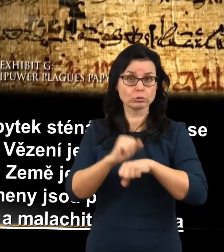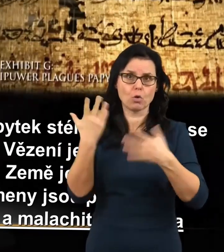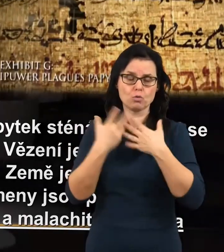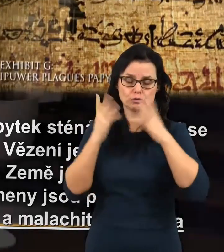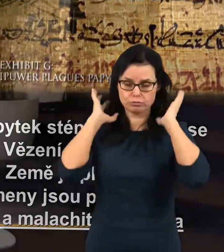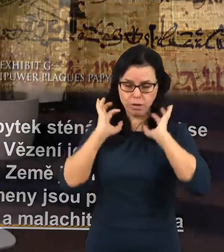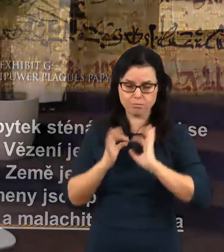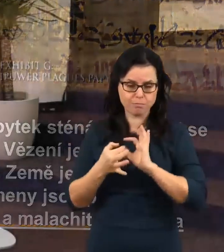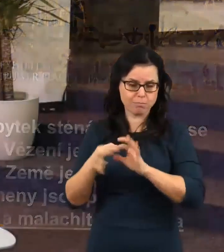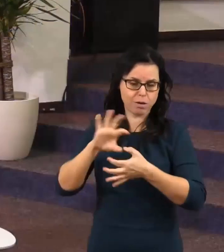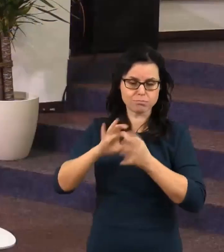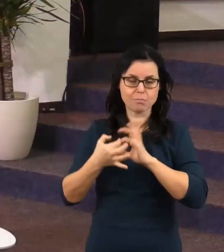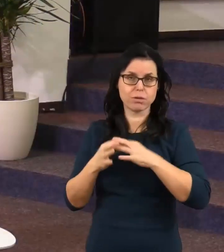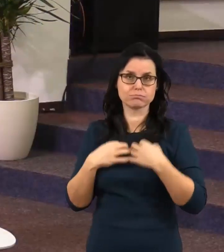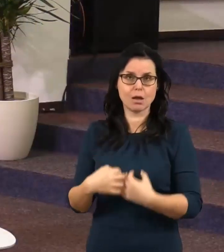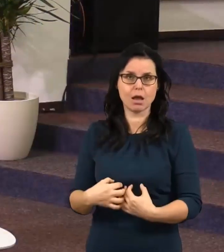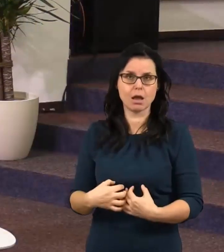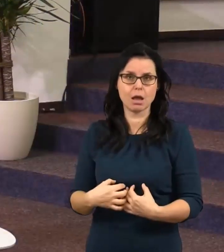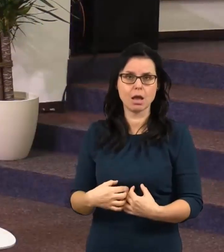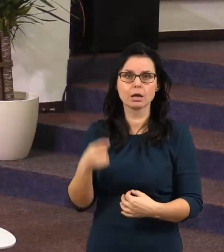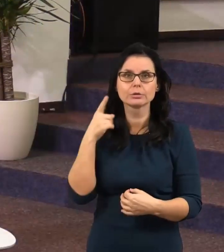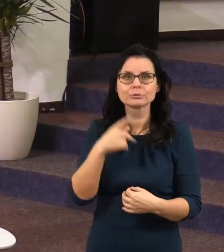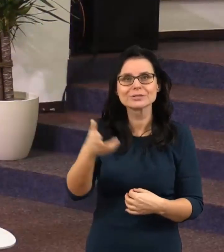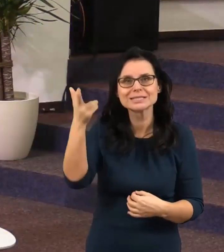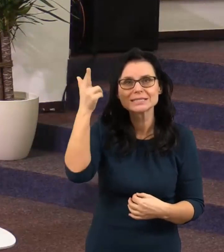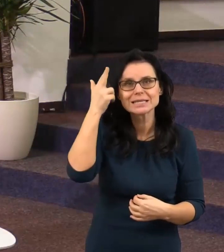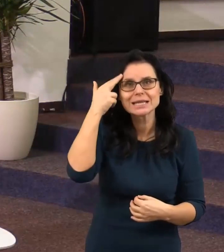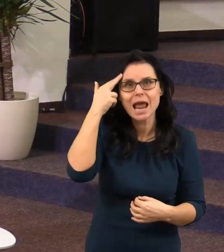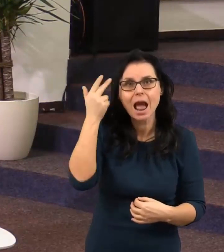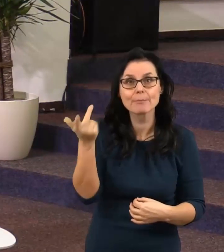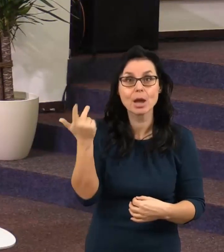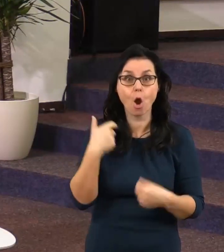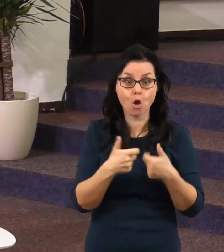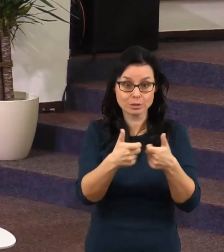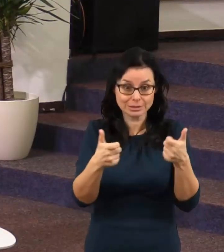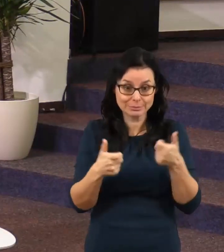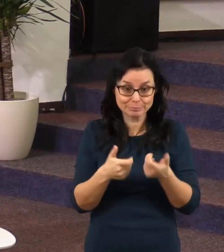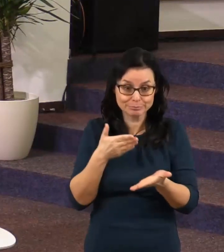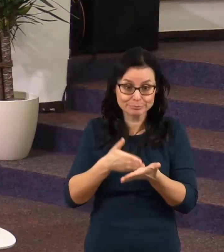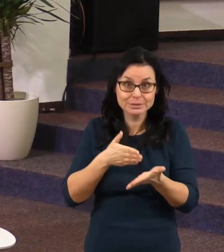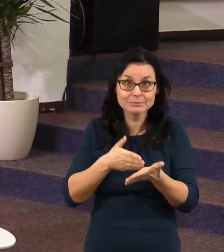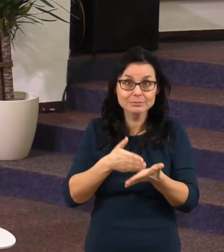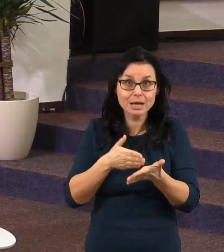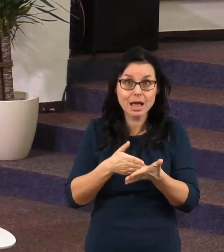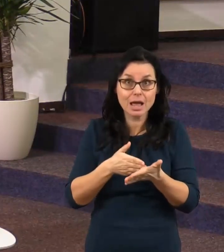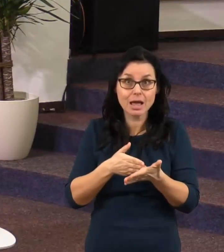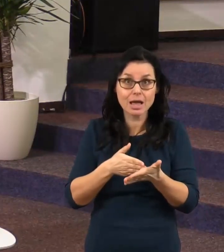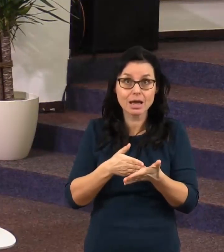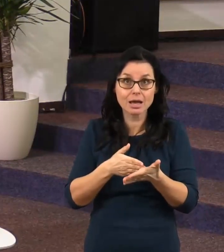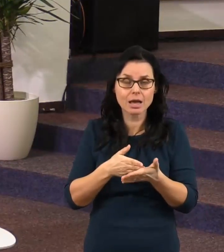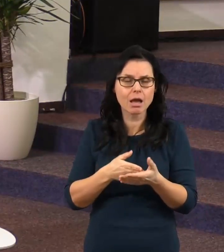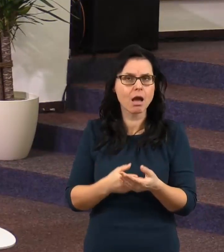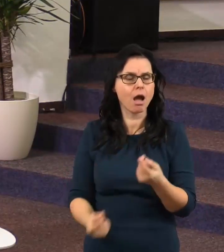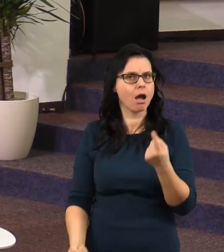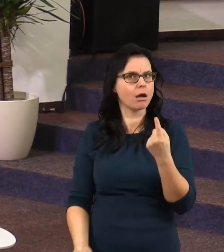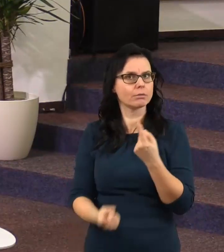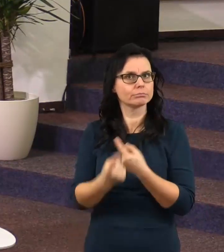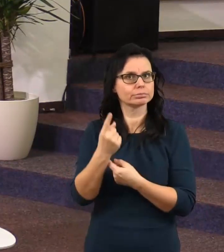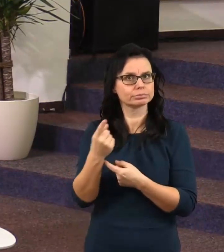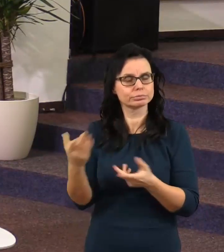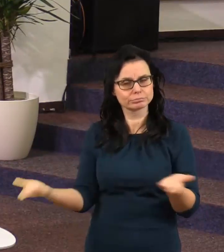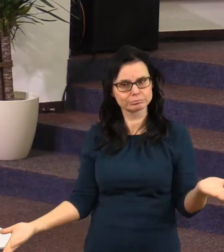To jsou všechno věci důvěrně známe ze stránek Božího slova. A najednou je nám to